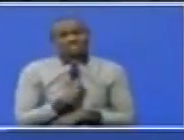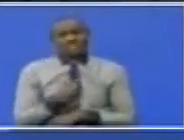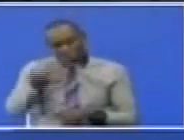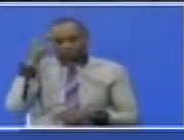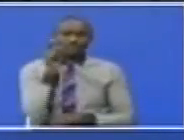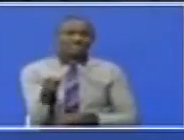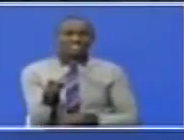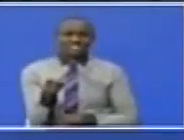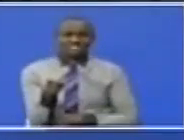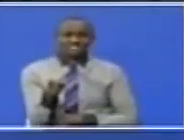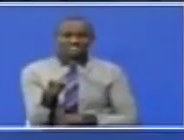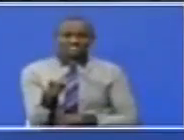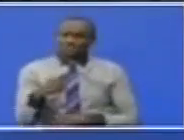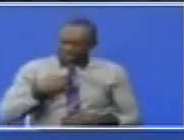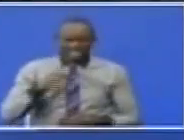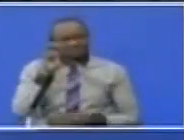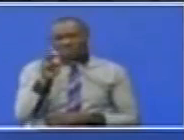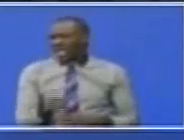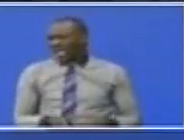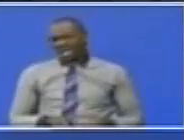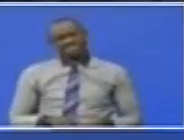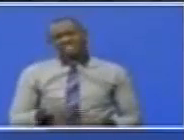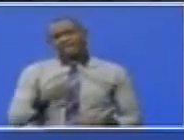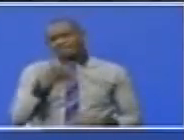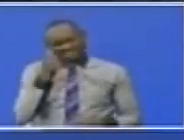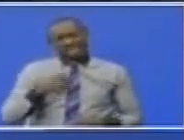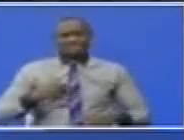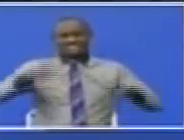hiyo. Sasa mimi nikaona afadhali ni sarende